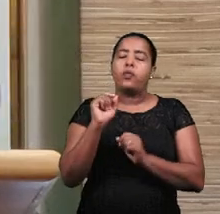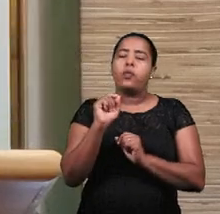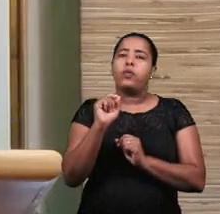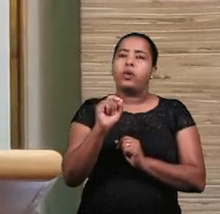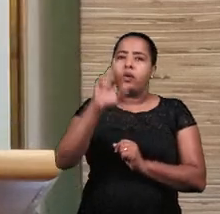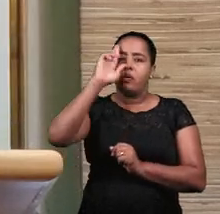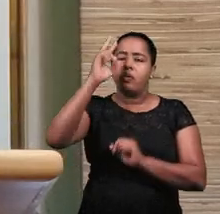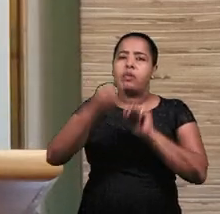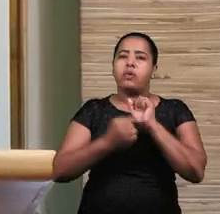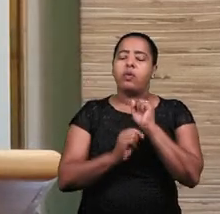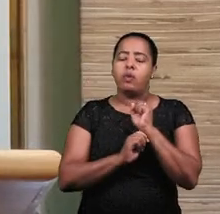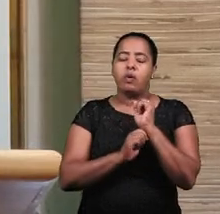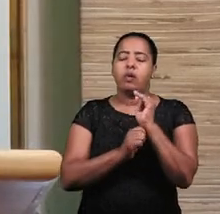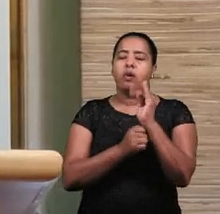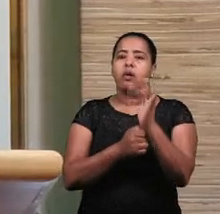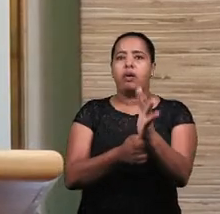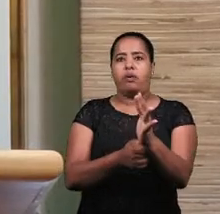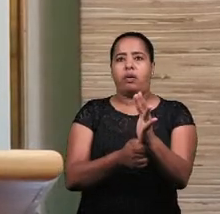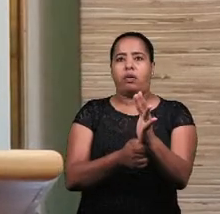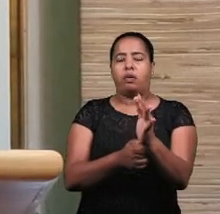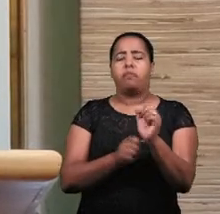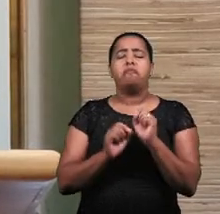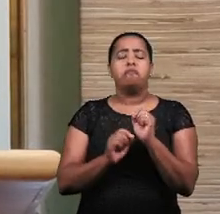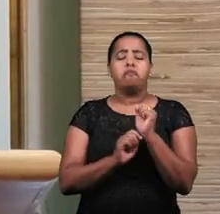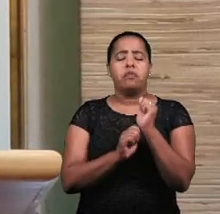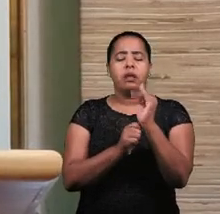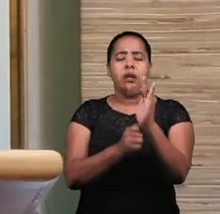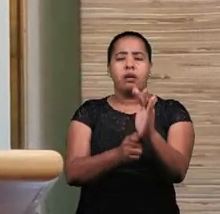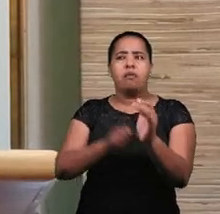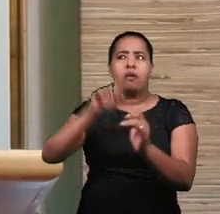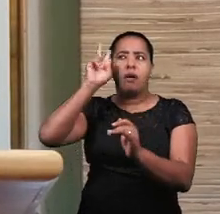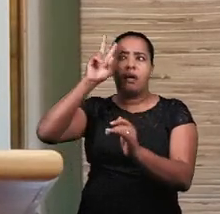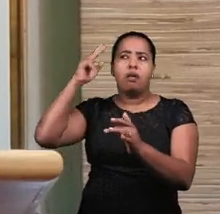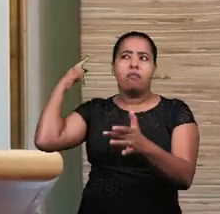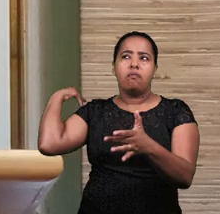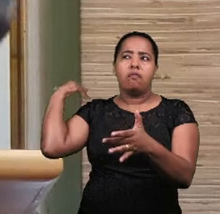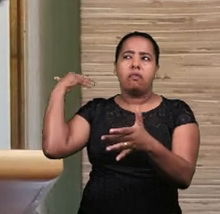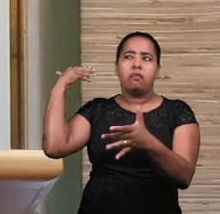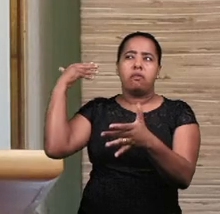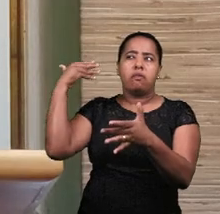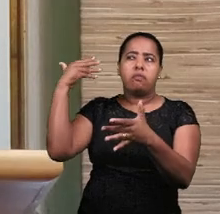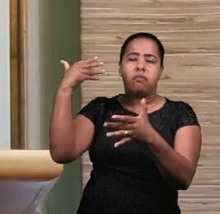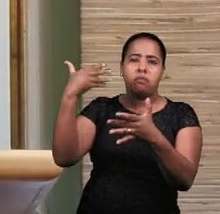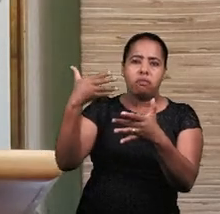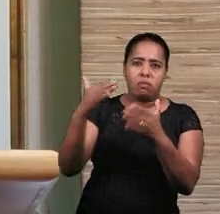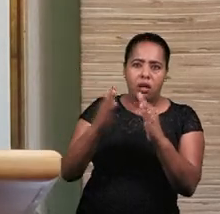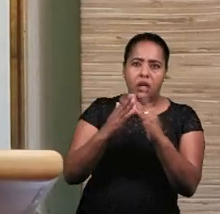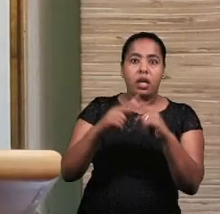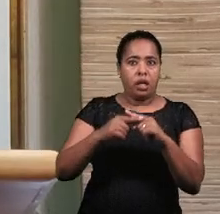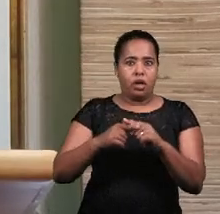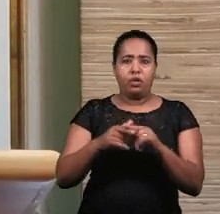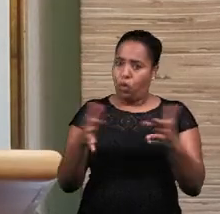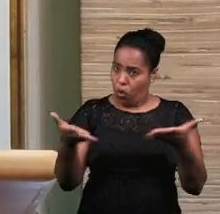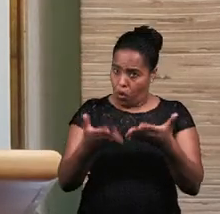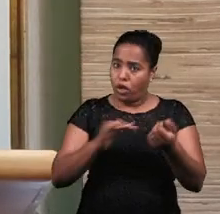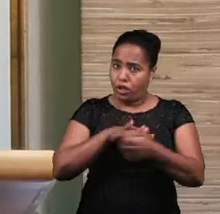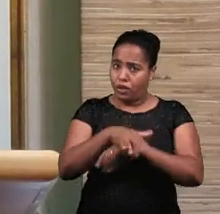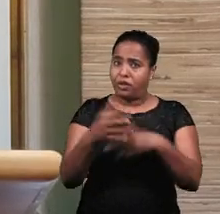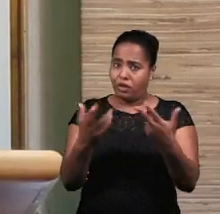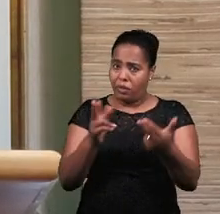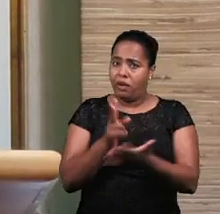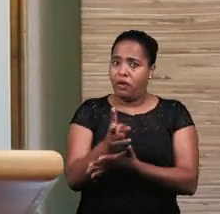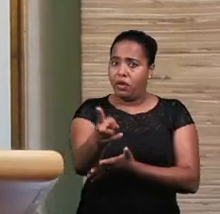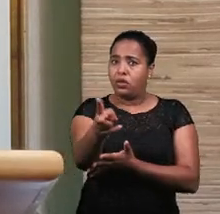nous montrer, en montrant l'histoire de l'Église. Cela, je vais traiter ce soir. Pourquoi? Parce que ce